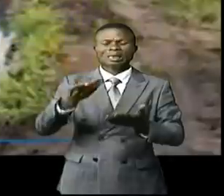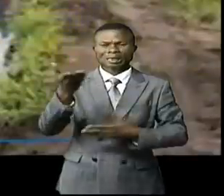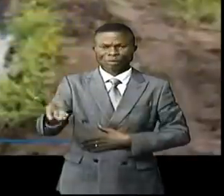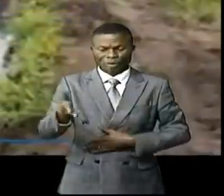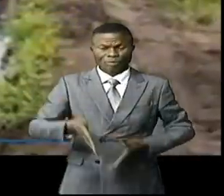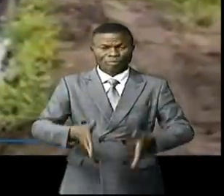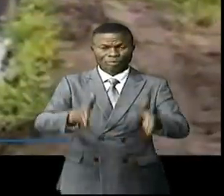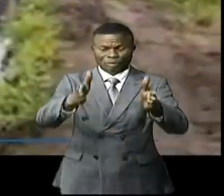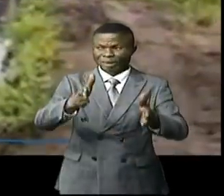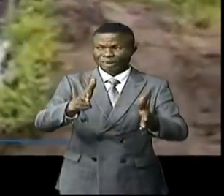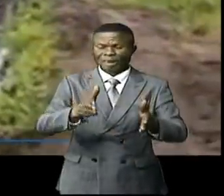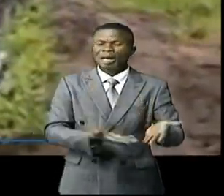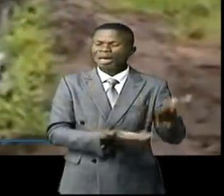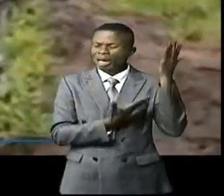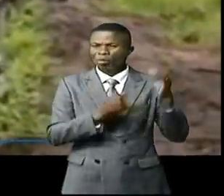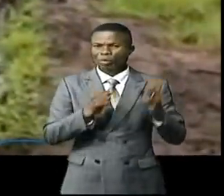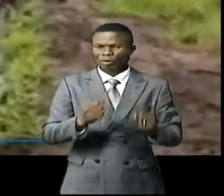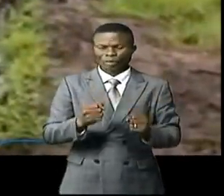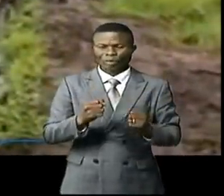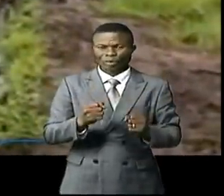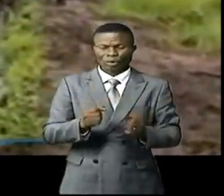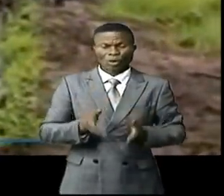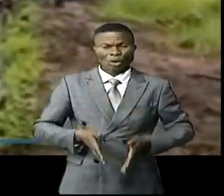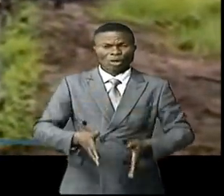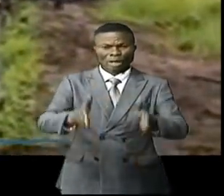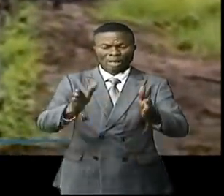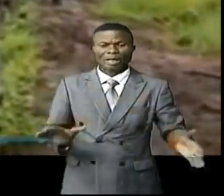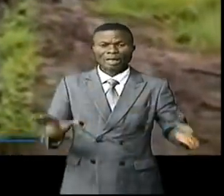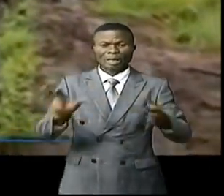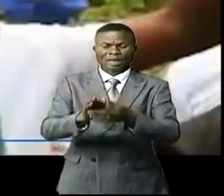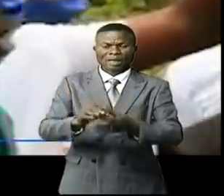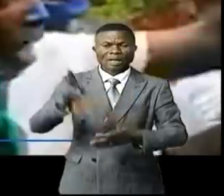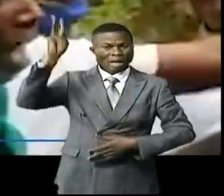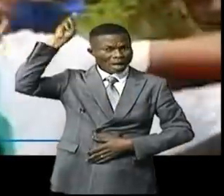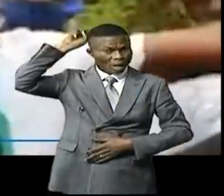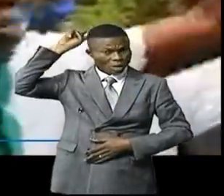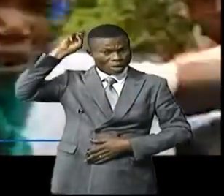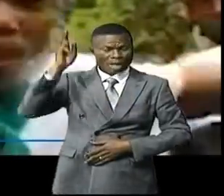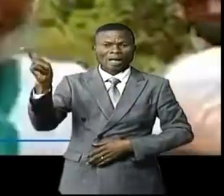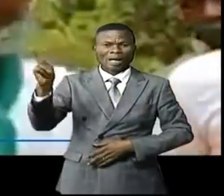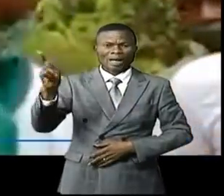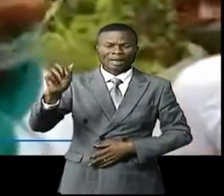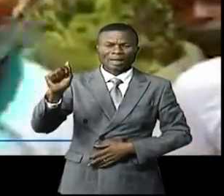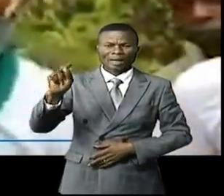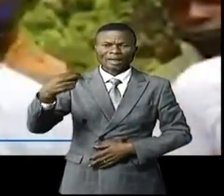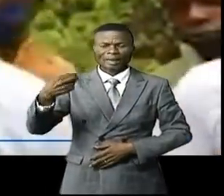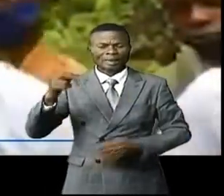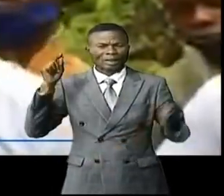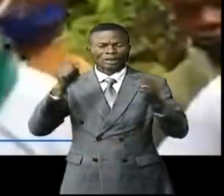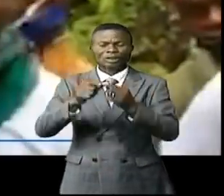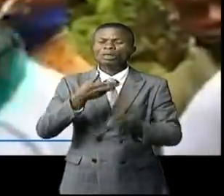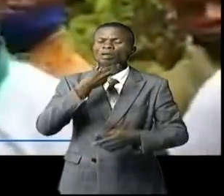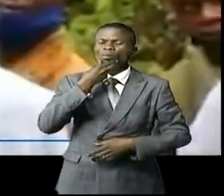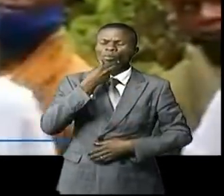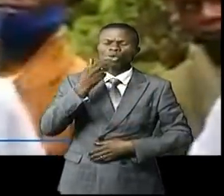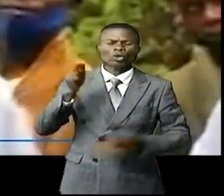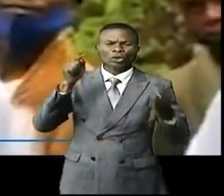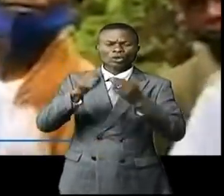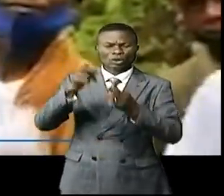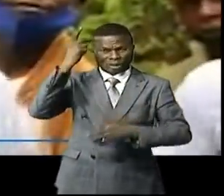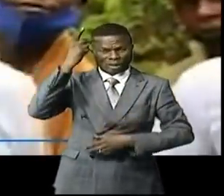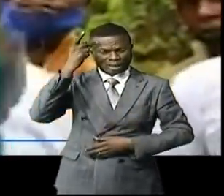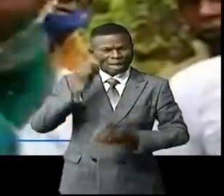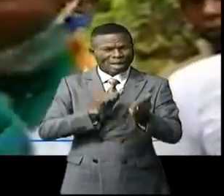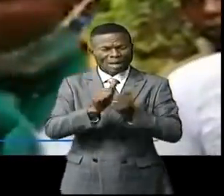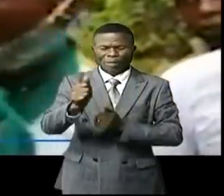de l'intérêt national. Oui, c'est une route qui relie Kolwezi, Kananga, Mbujimayi jusqu'à Kinshasa. Mais pourquoi vous